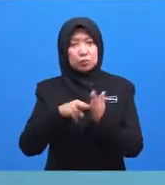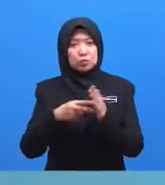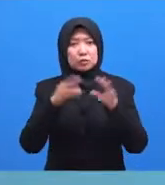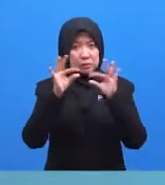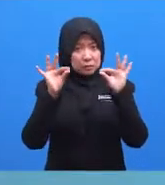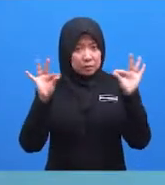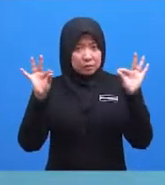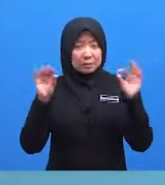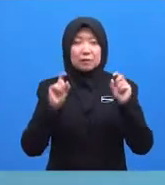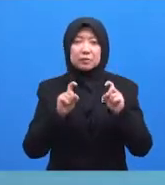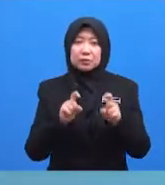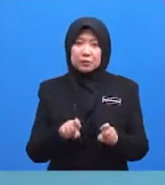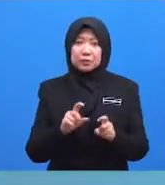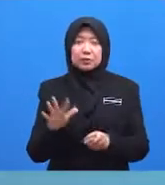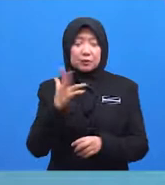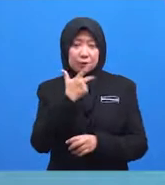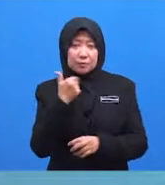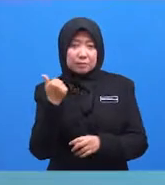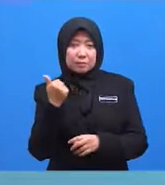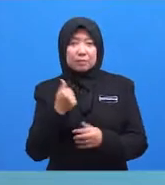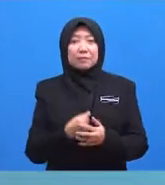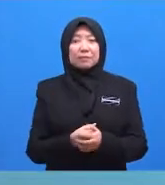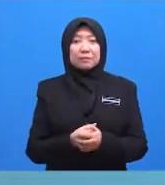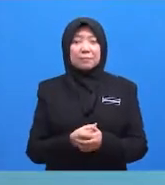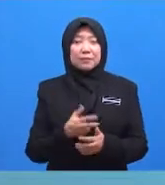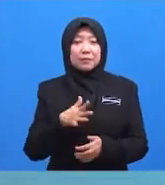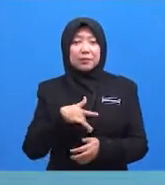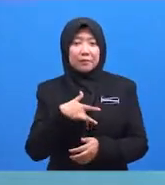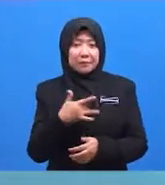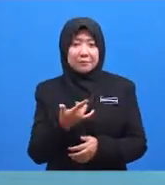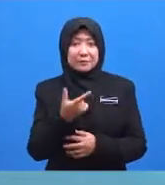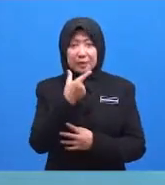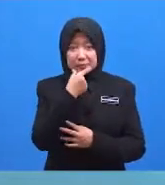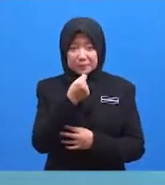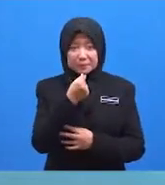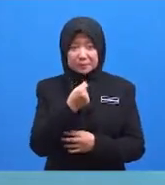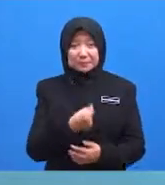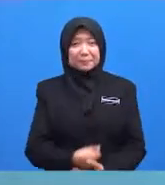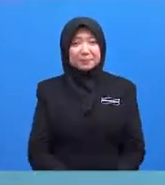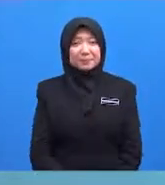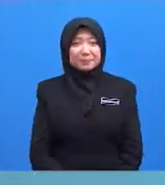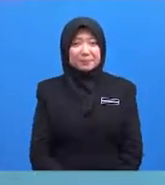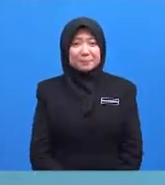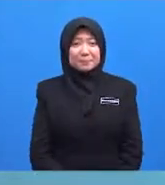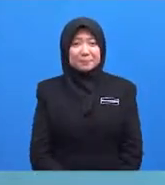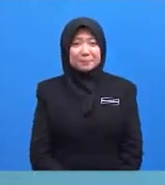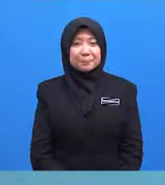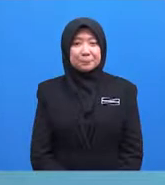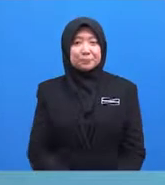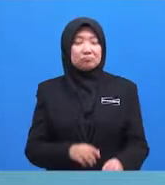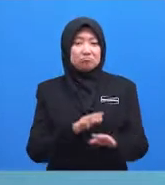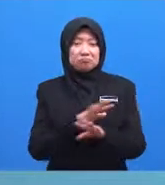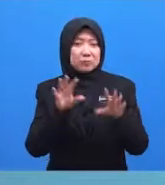mestilah menarik perhatian dan dapat memberikan rasa yang sedap. Tidak